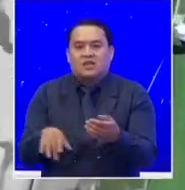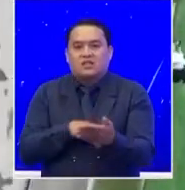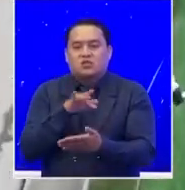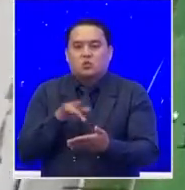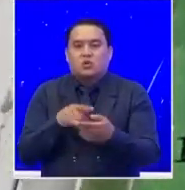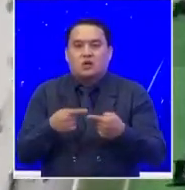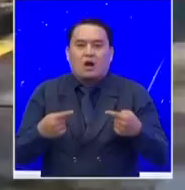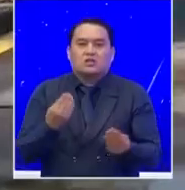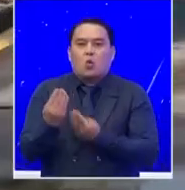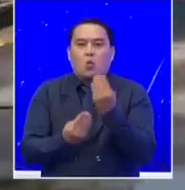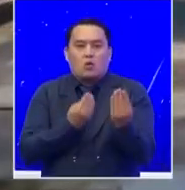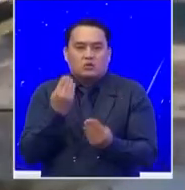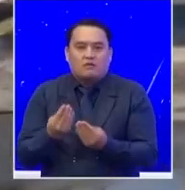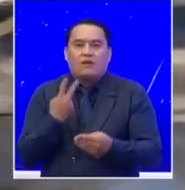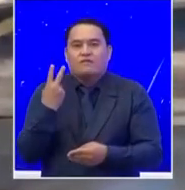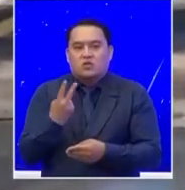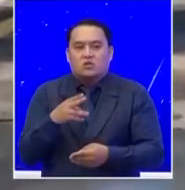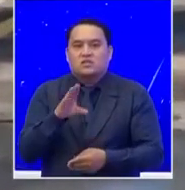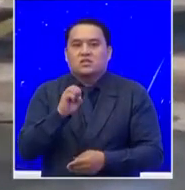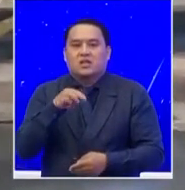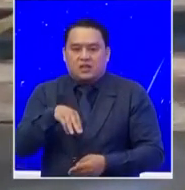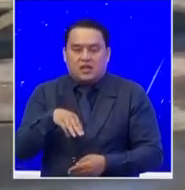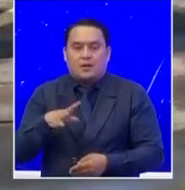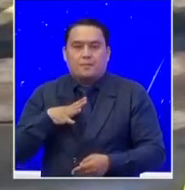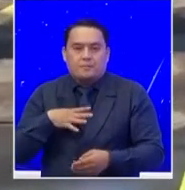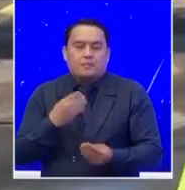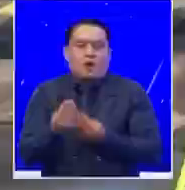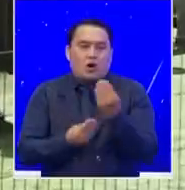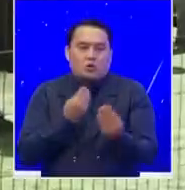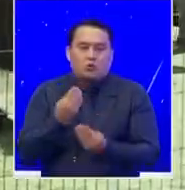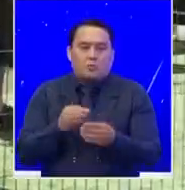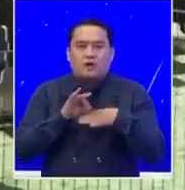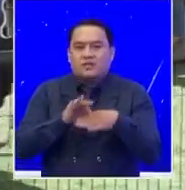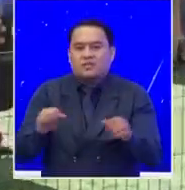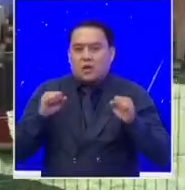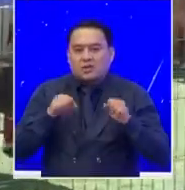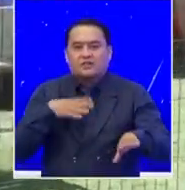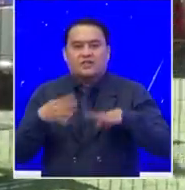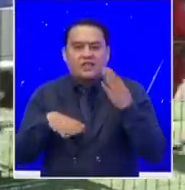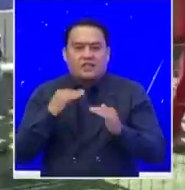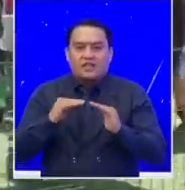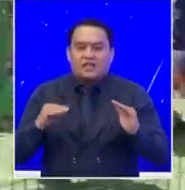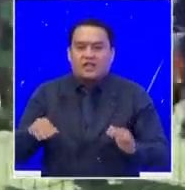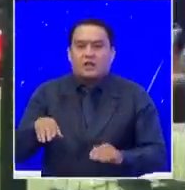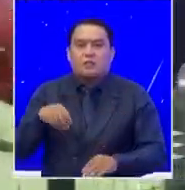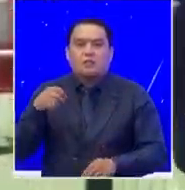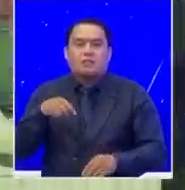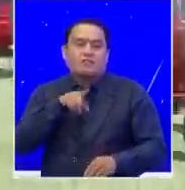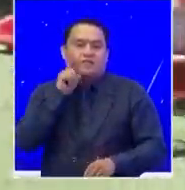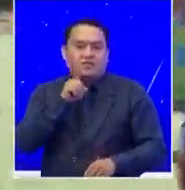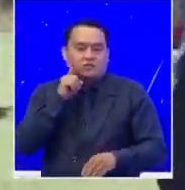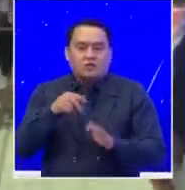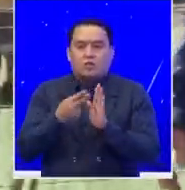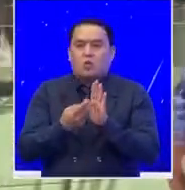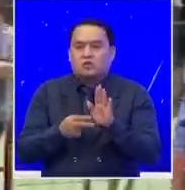различные детские аттракционы, во второй скейт-площадка. Последняя предназначена для проведения спортивных тренировок детей и подростков. Уникальный проект